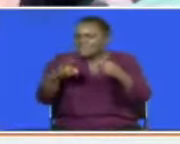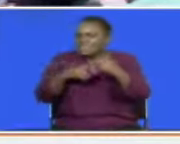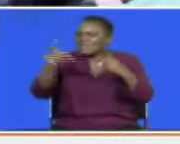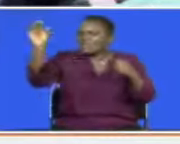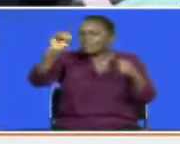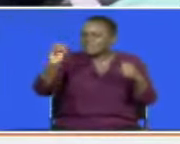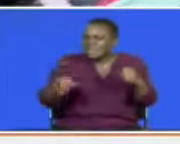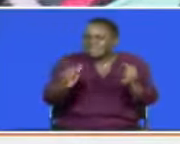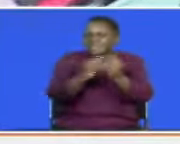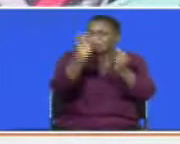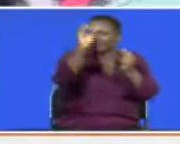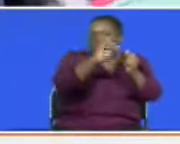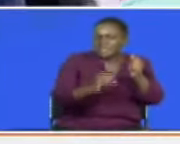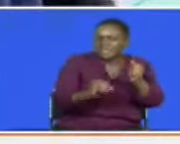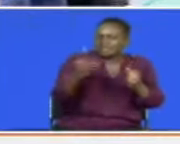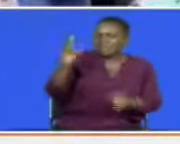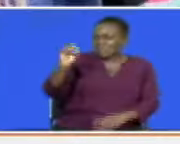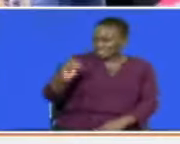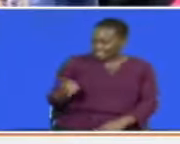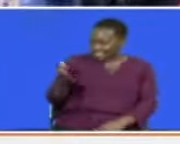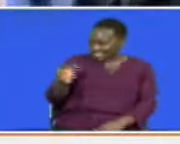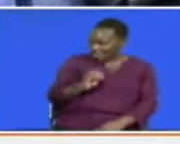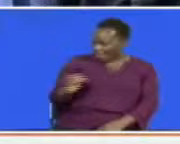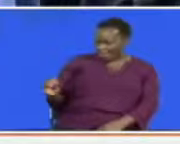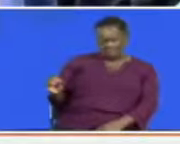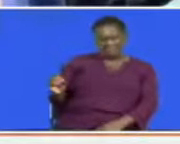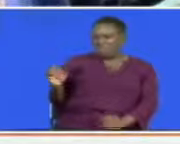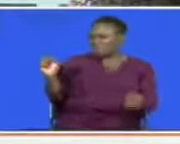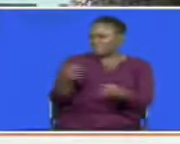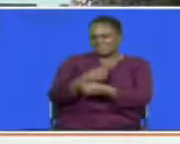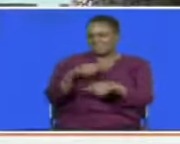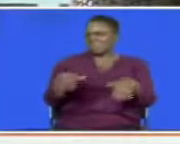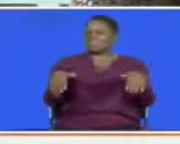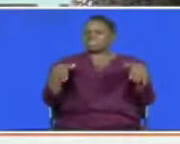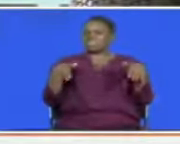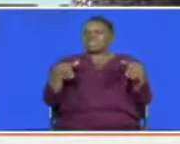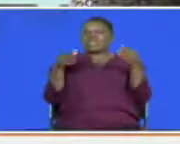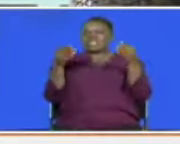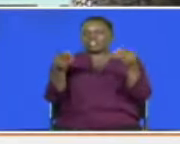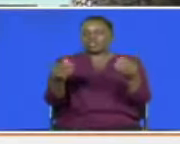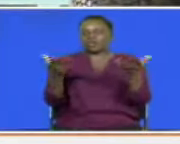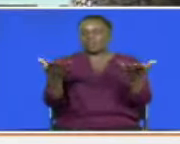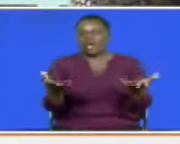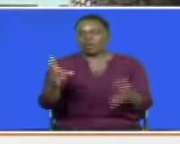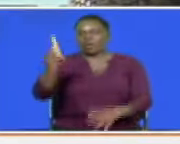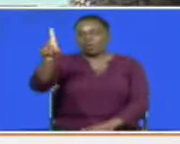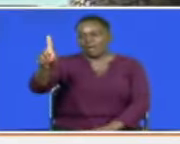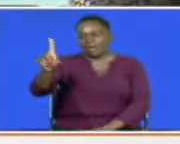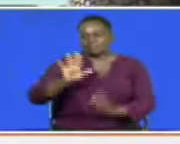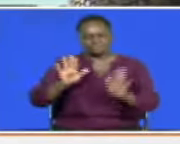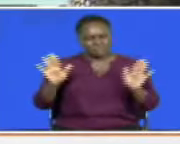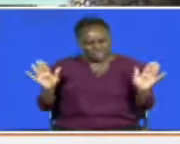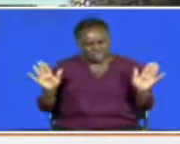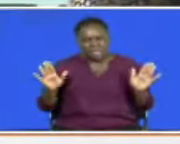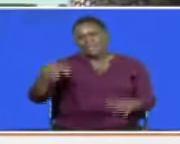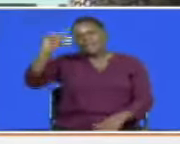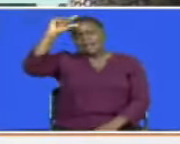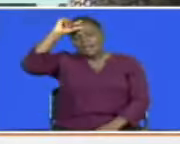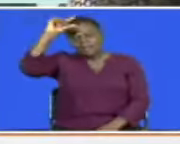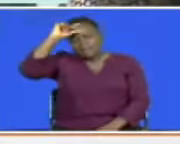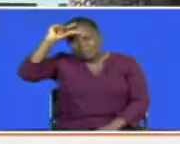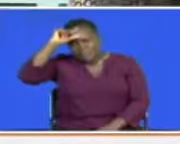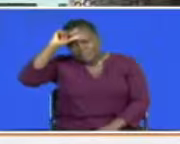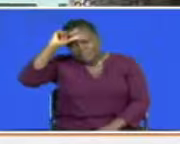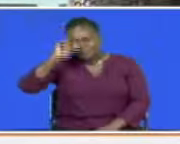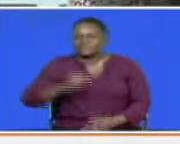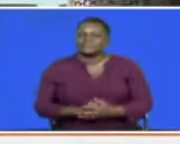7%, 10% and 4% automatic annual increment. Solution is just one: the government